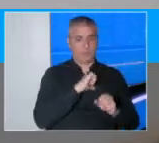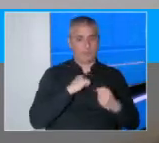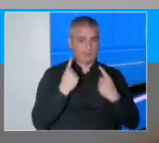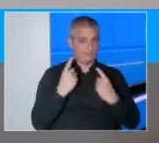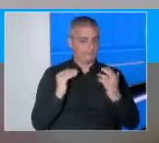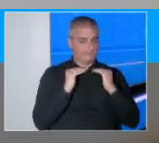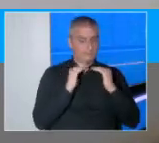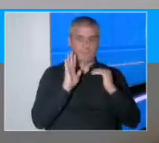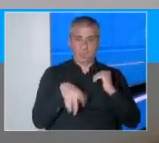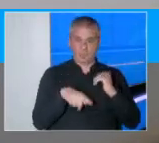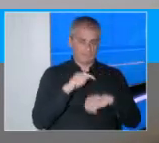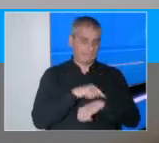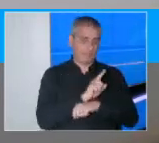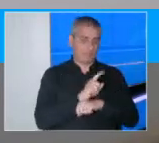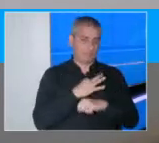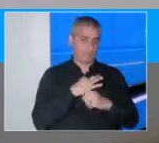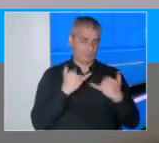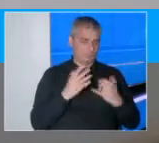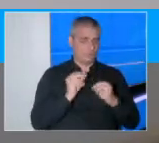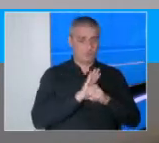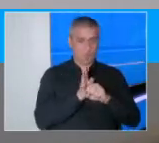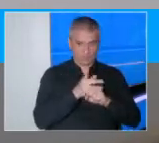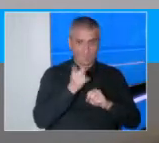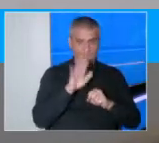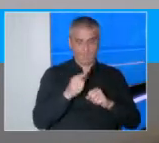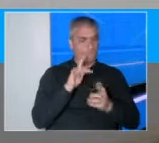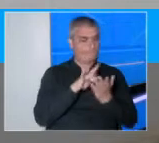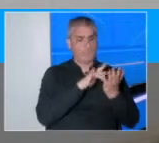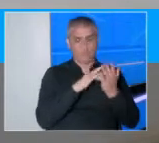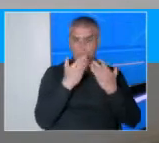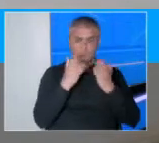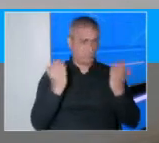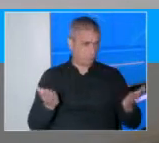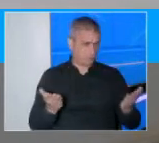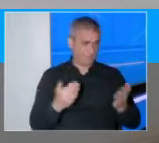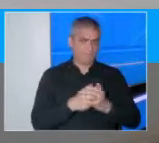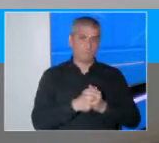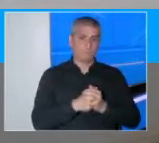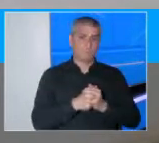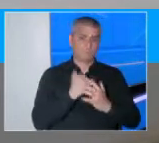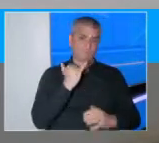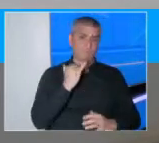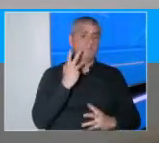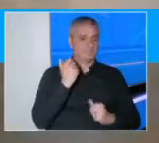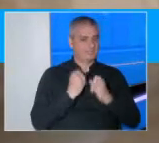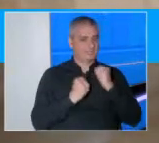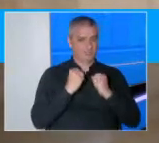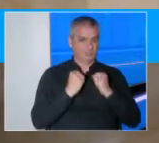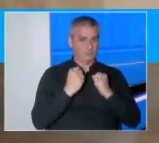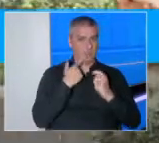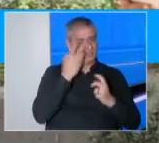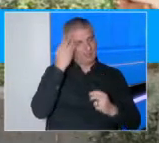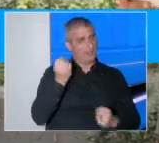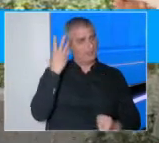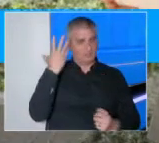שזה מתאים גם לזמן שלנו עכשיו ככה עם הקורונה, וזה גם ככה במקומות פתוחים. כן, קשה קצת להניח את זה